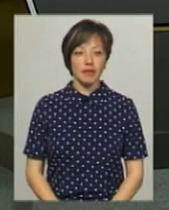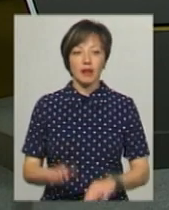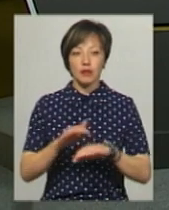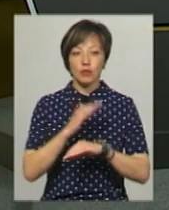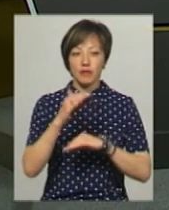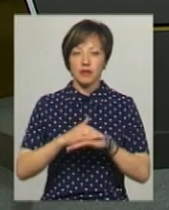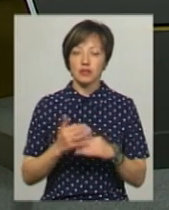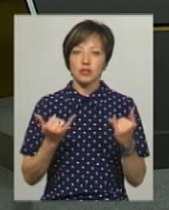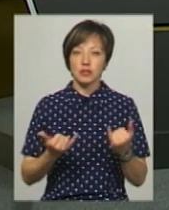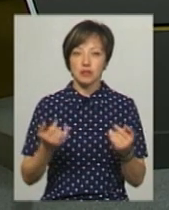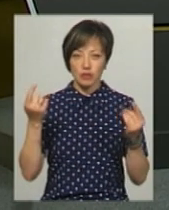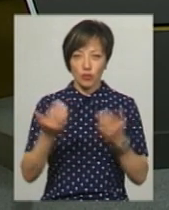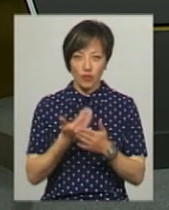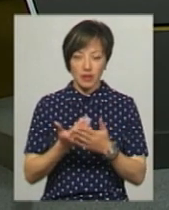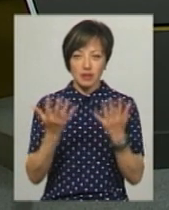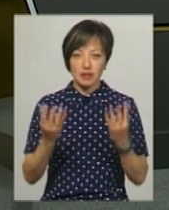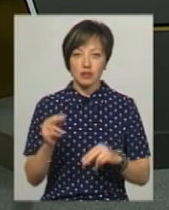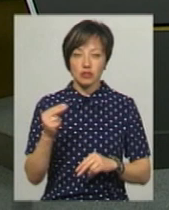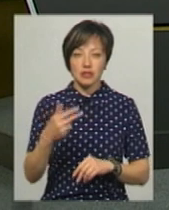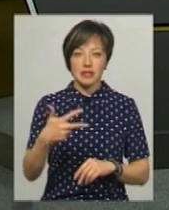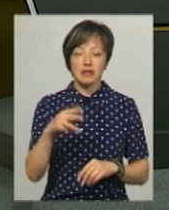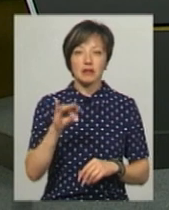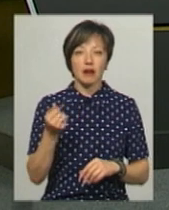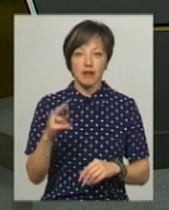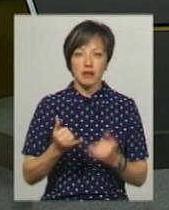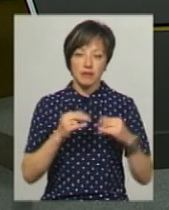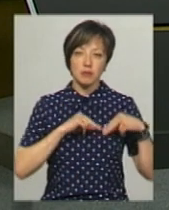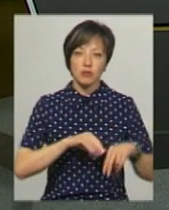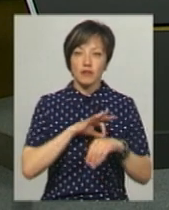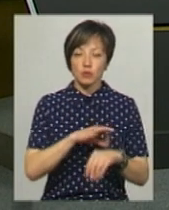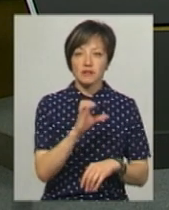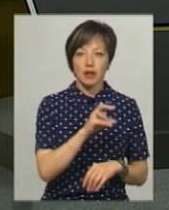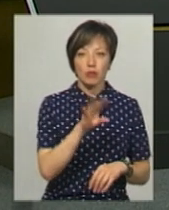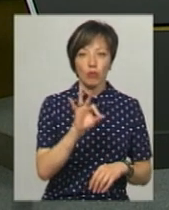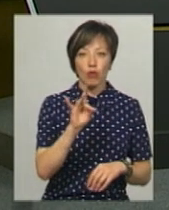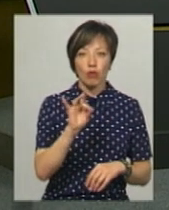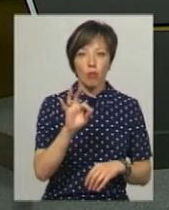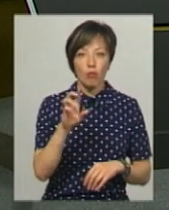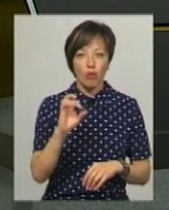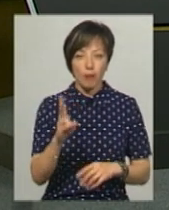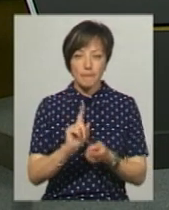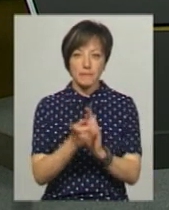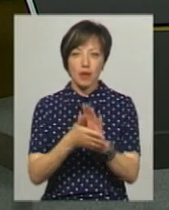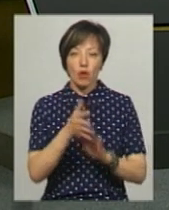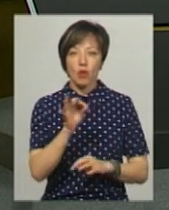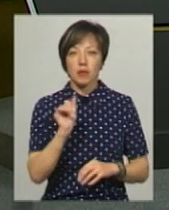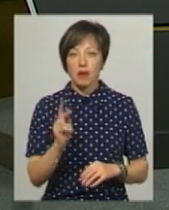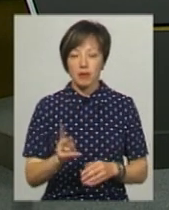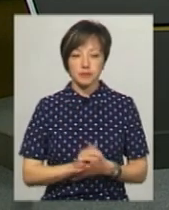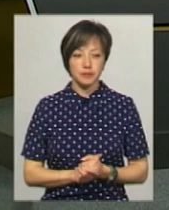Доброго вечора. На часі інформаційний підсумок четверга, 30 травня. В студії ведуча Світлана Поробок, диктор жестової мови Ольга